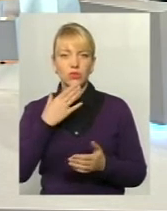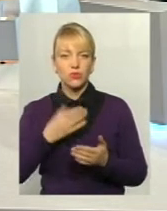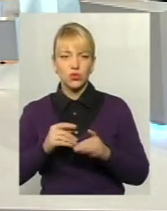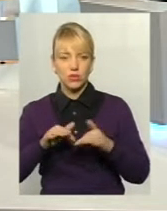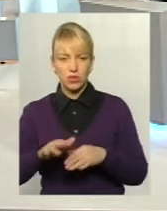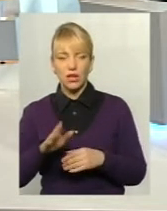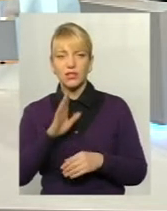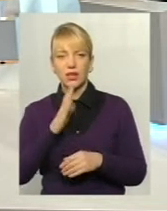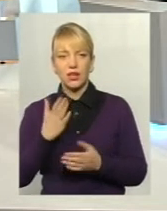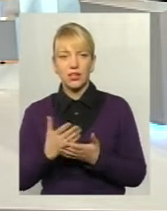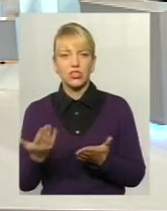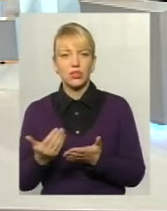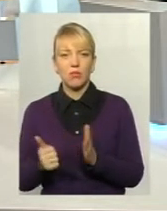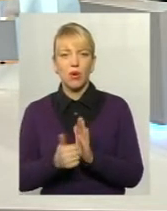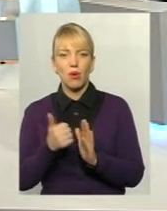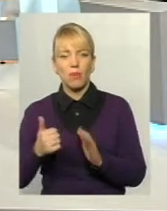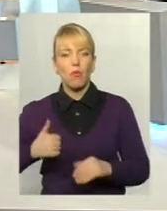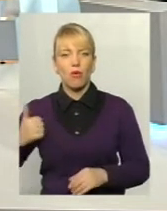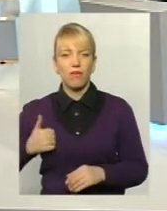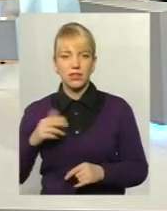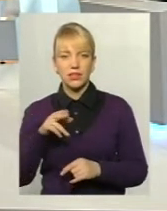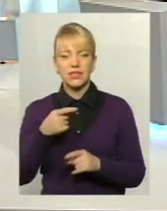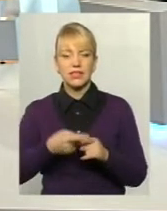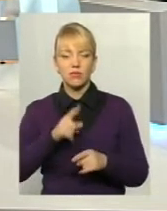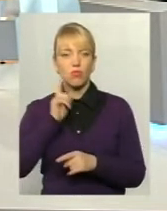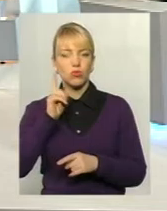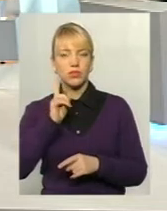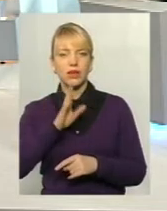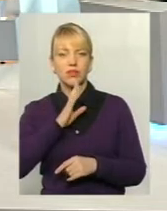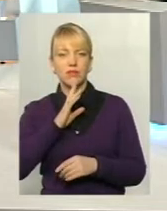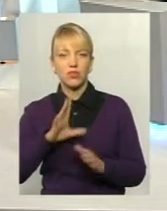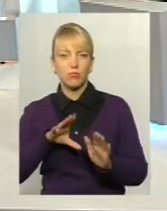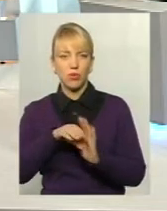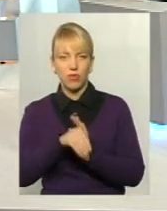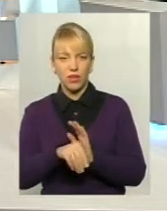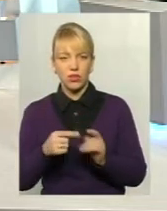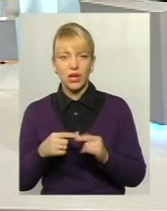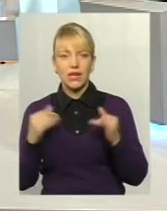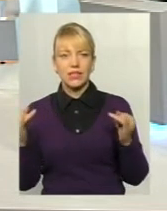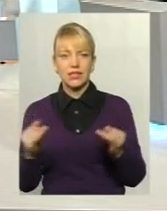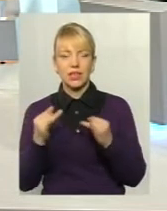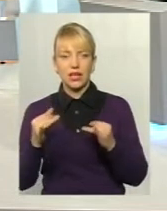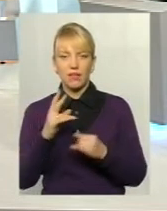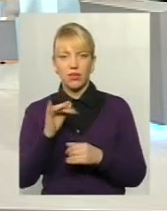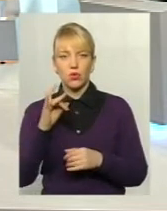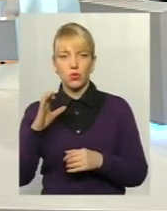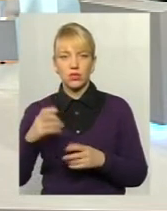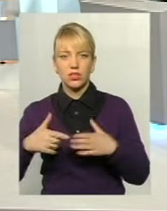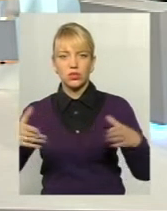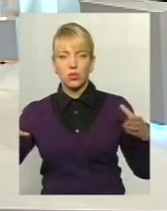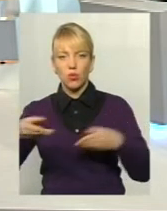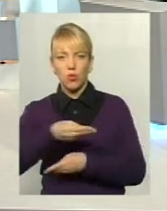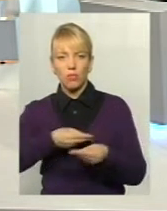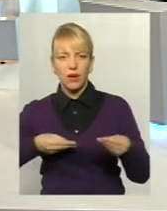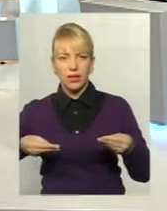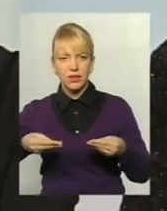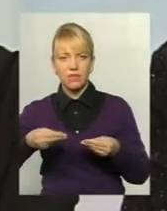що ця молода активна дівчина впроваджує надзвичайно цікавий курс з кооперативної